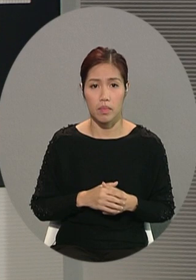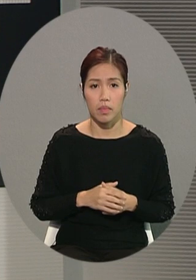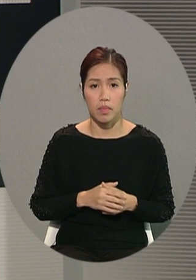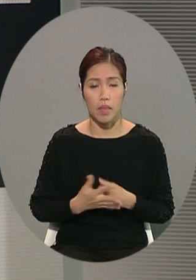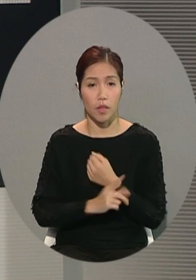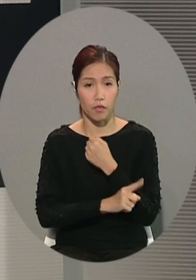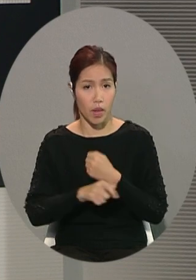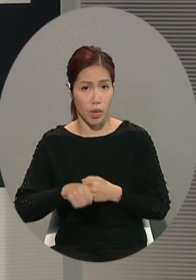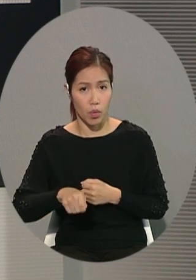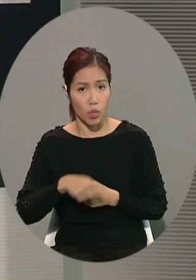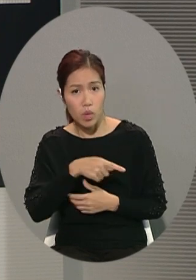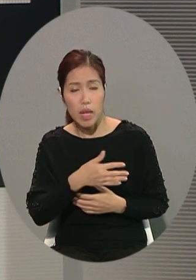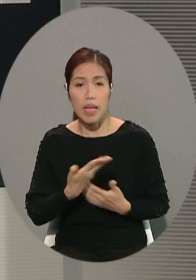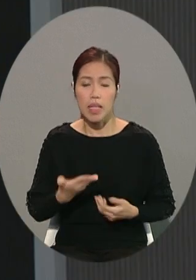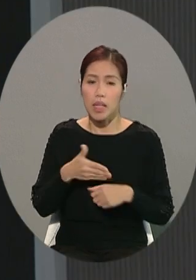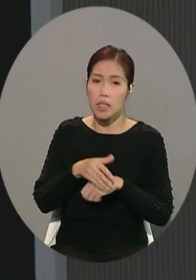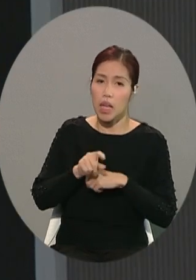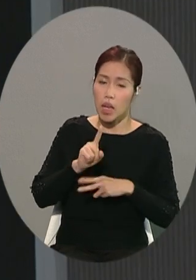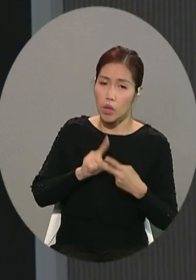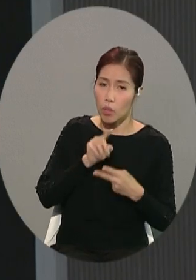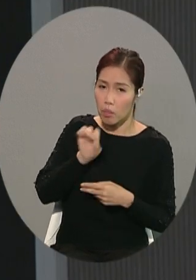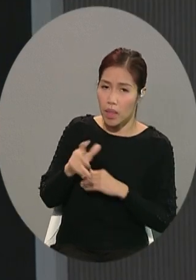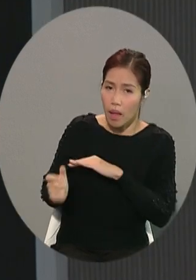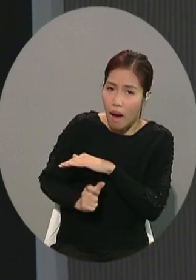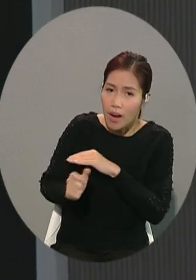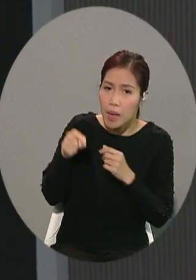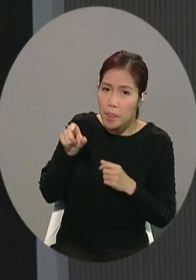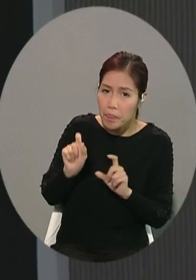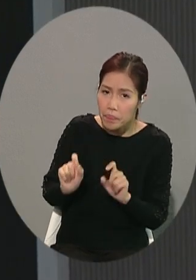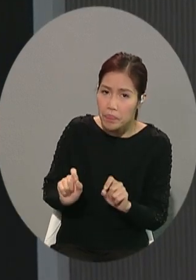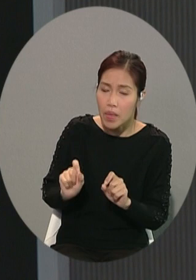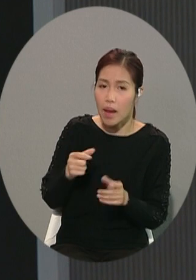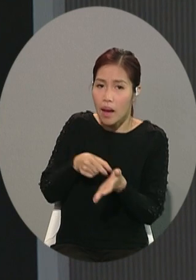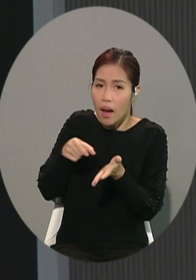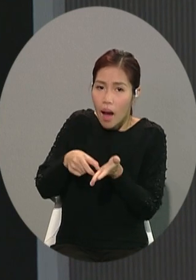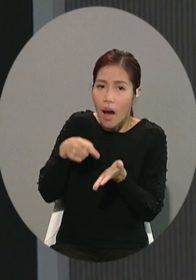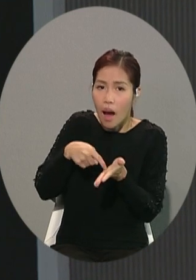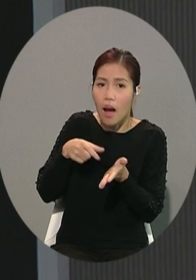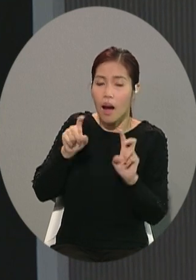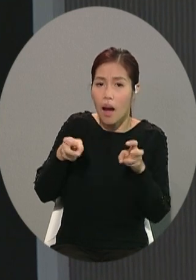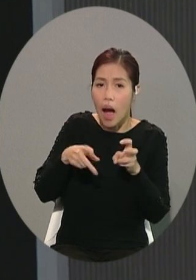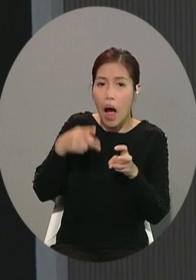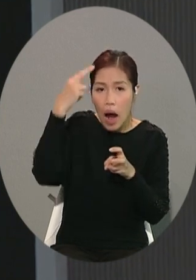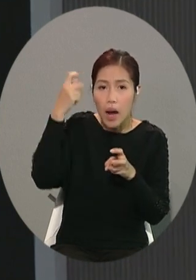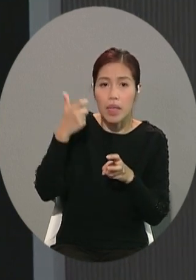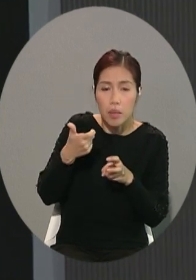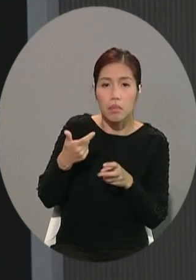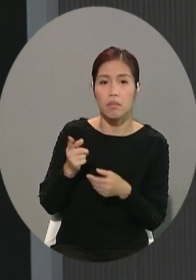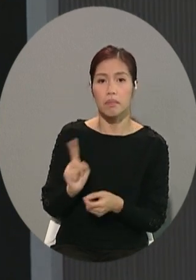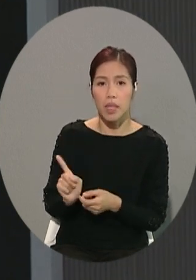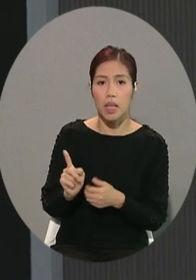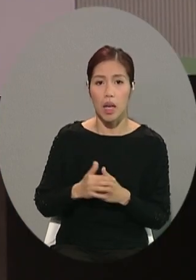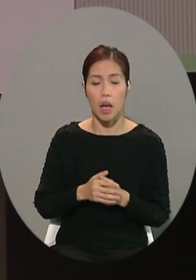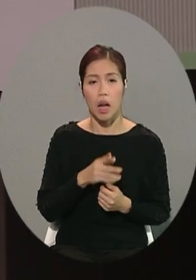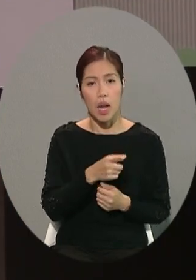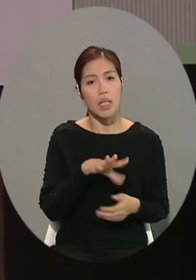法官都講你所講嘅判詞不可信。 社工而家問緊你所謂嘅黑金係乜嘢？你知唔知乜嘢叫黑金？請你小心講嘢，社工。 不如你小心啲